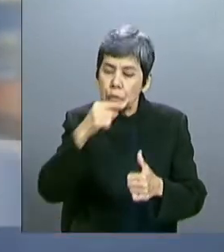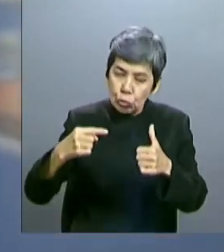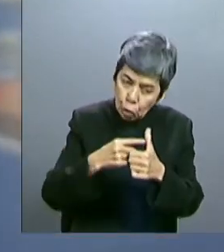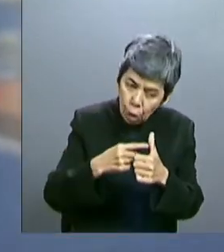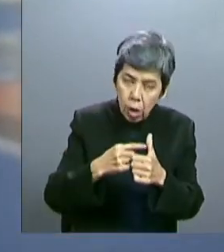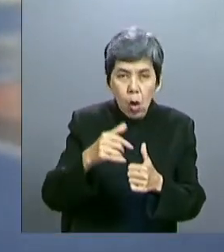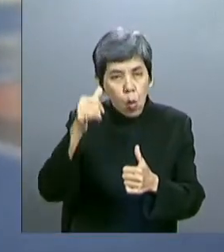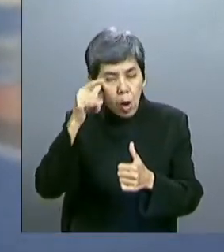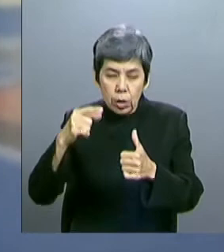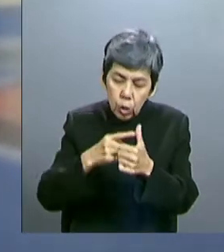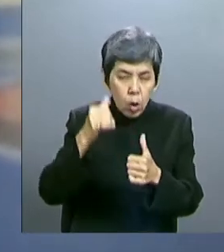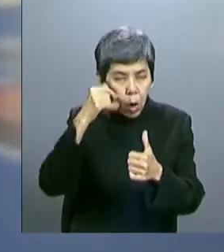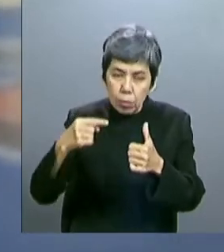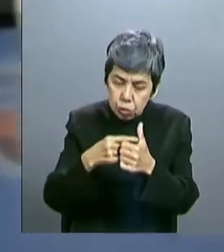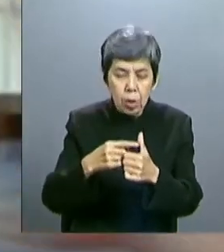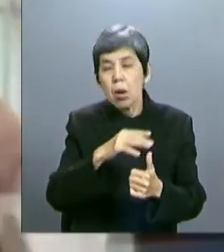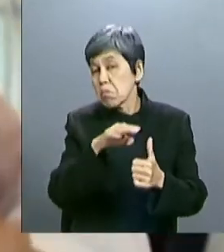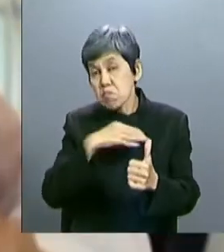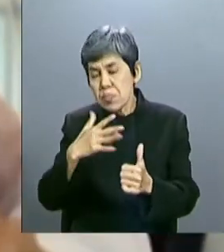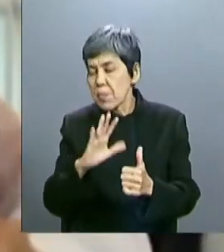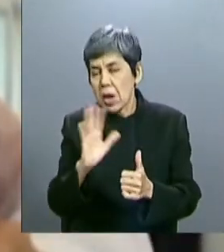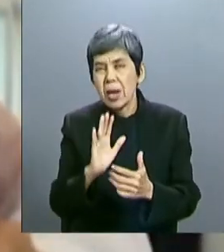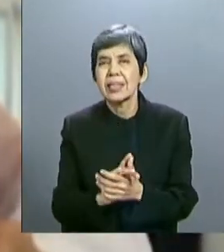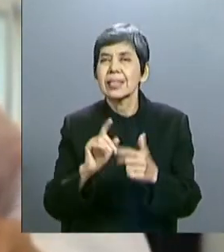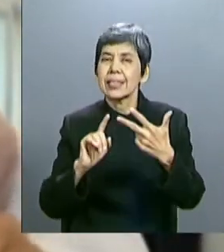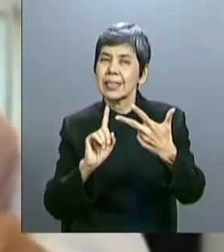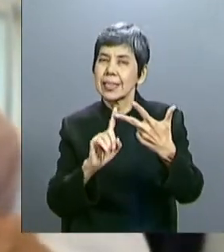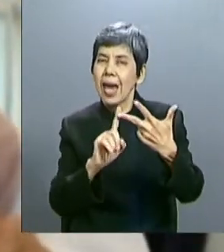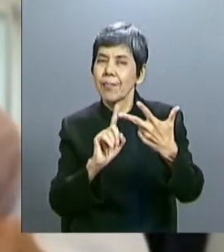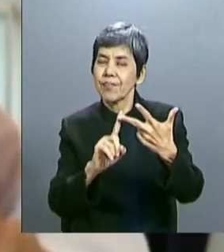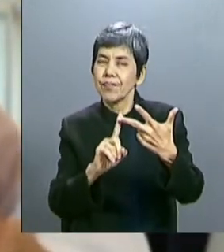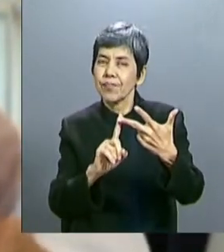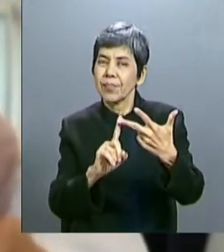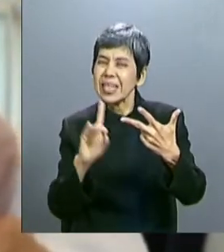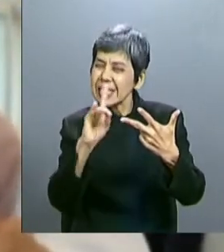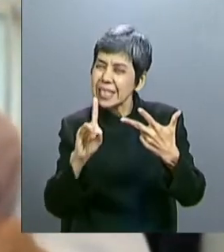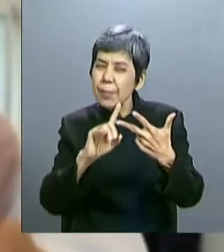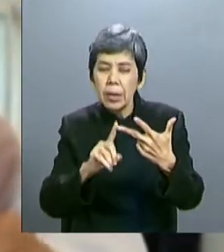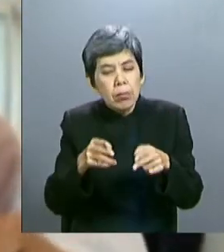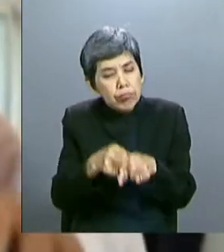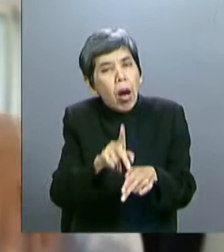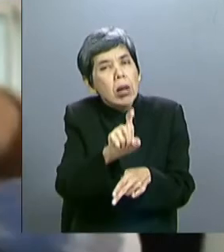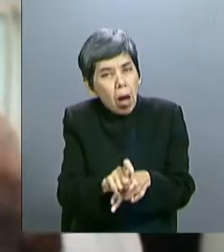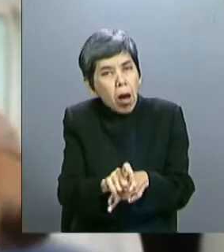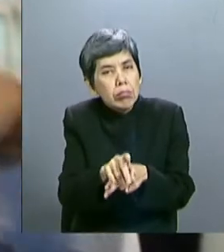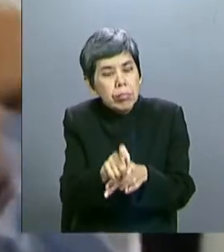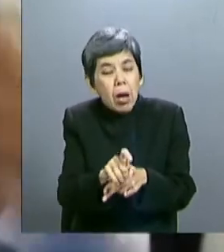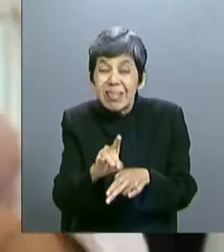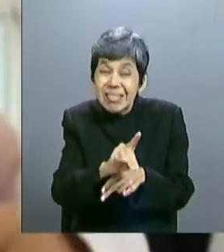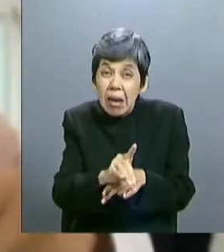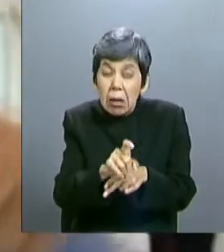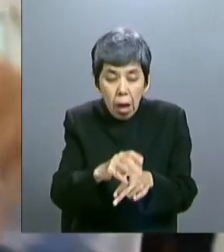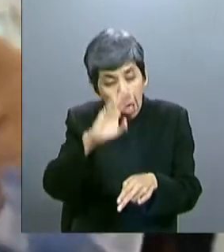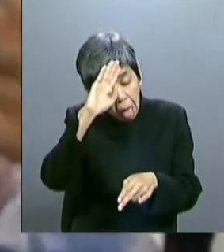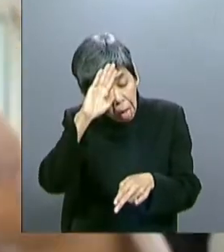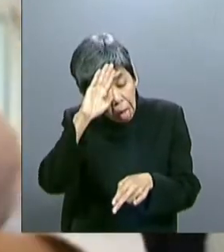อวัวเนื้อควายเนื้อแพะเนื้อแกะอย่างที่สามจะเป็นสัตว์ที่ตายเองหรือว่าสัตว์ที่ตายด้วยโรค